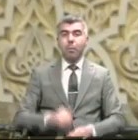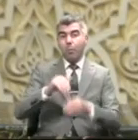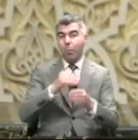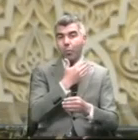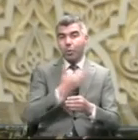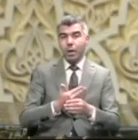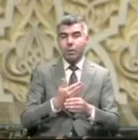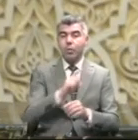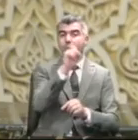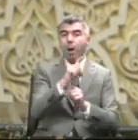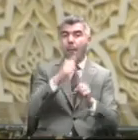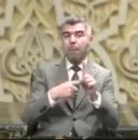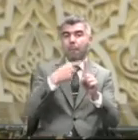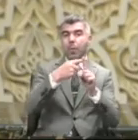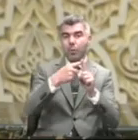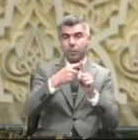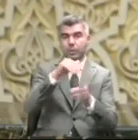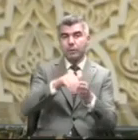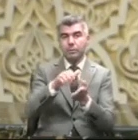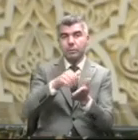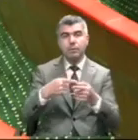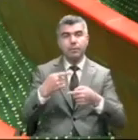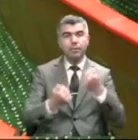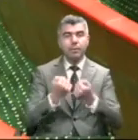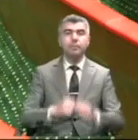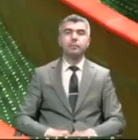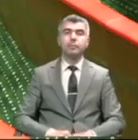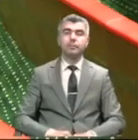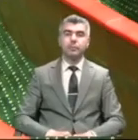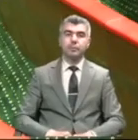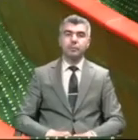للسيد مستشار من فريق الانصارى في اطار التعقيب